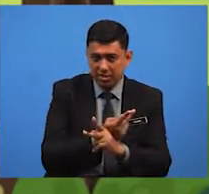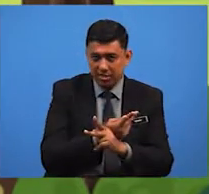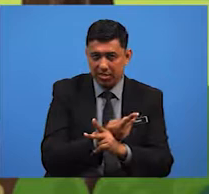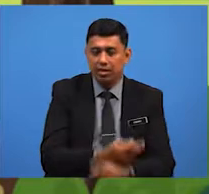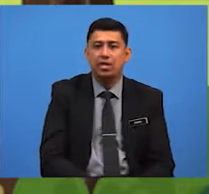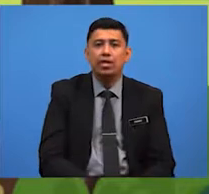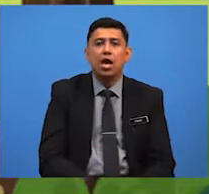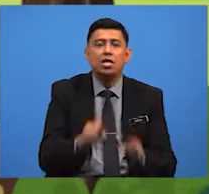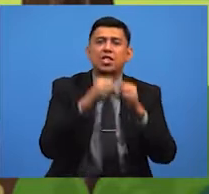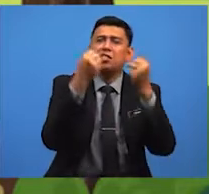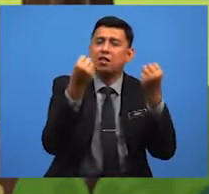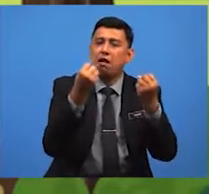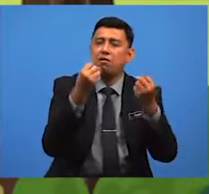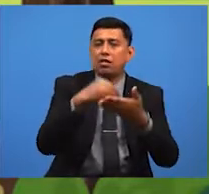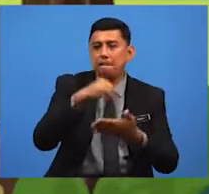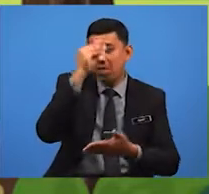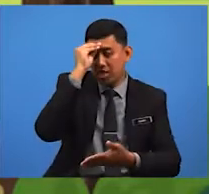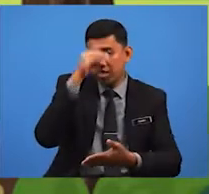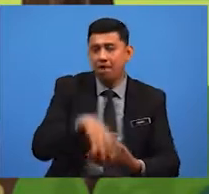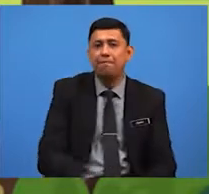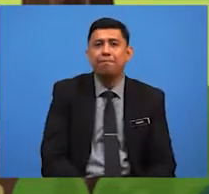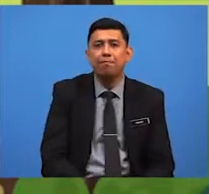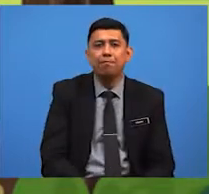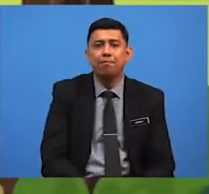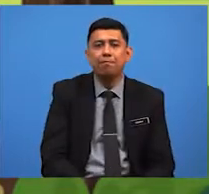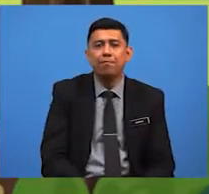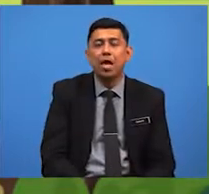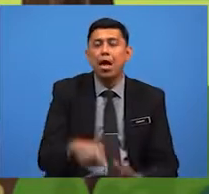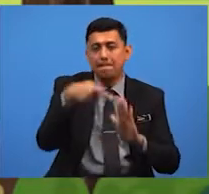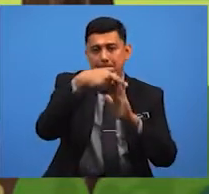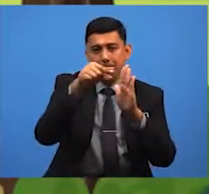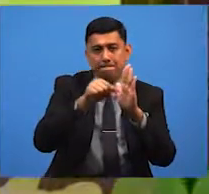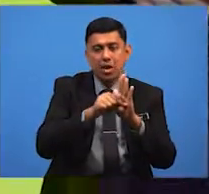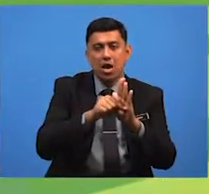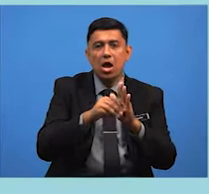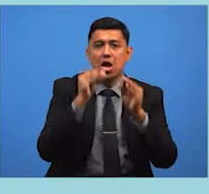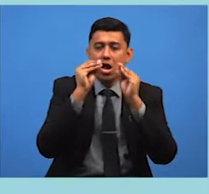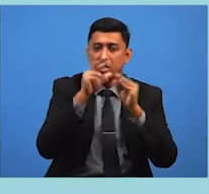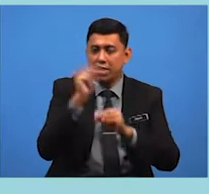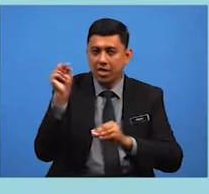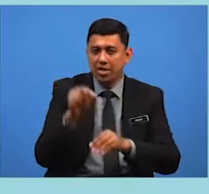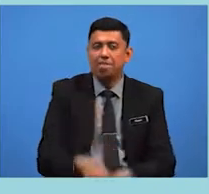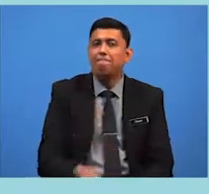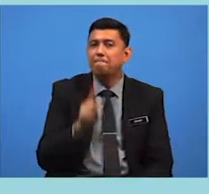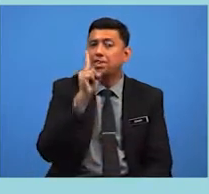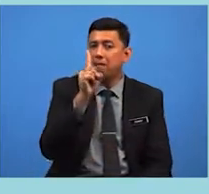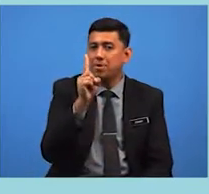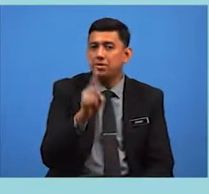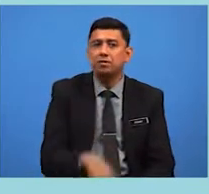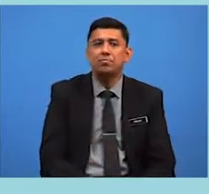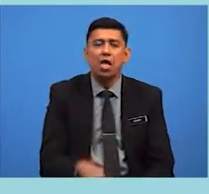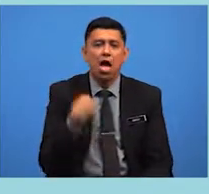akan pelajari dalam sajak kijang yang lelah ialah pengajaran. Pengajaran yang pertama